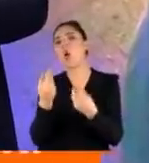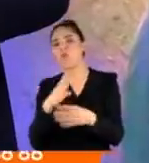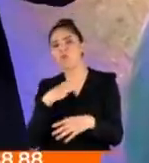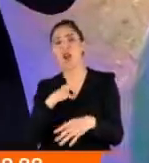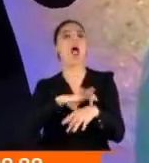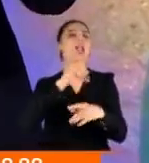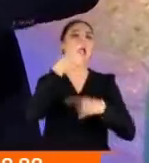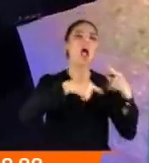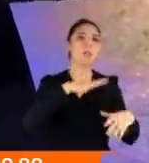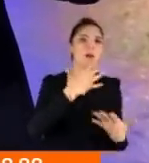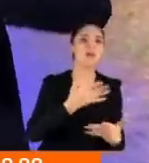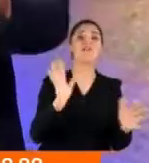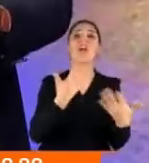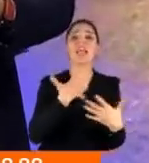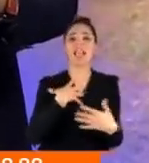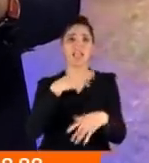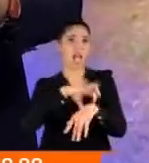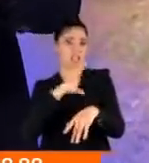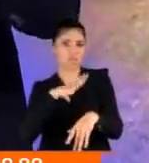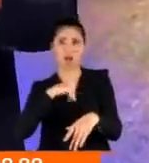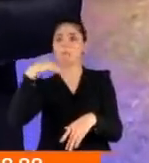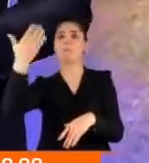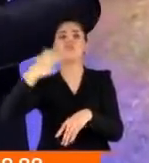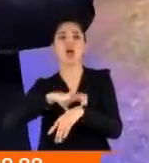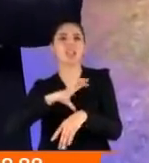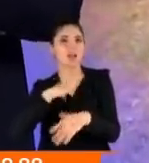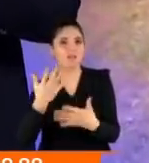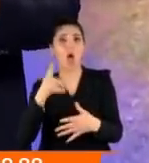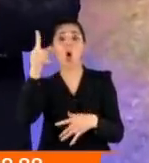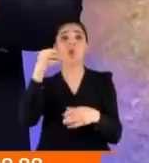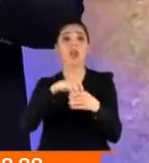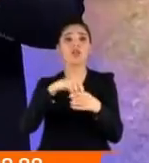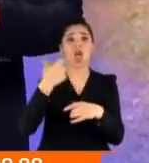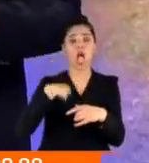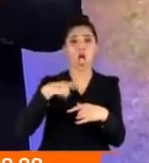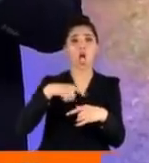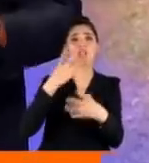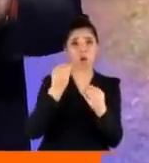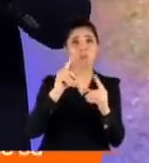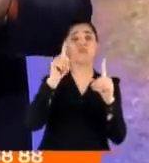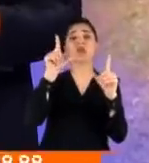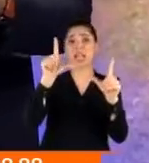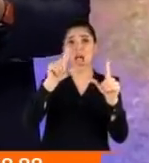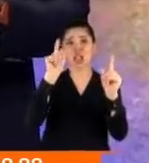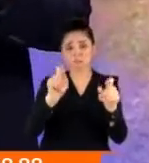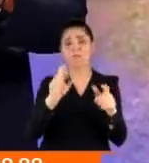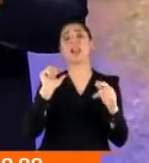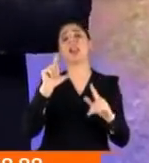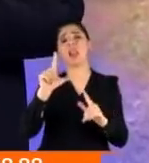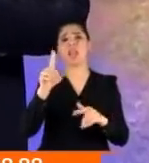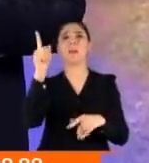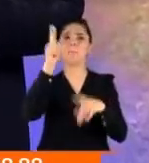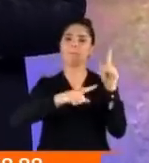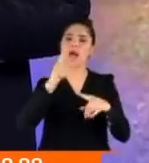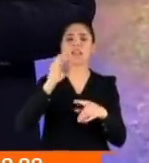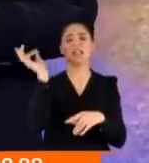olanlar ya da hem hastası hem de kendi hasta olanlar. Onlar için bir istisna olması gerekmiyor mu? Elbette gerekiyor. İnisiyatif